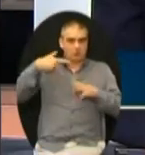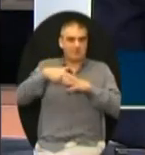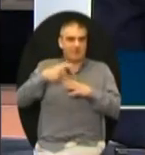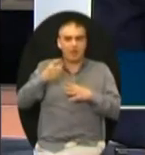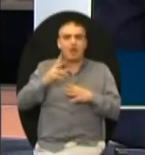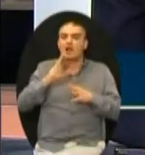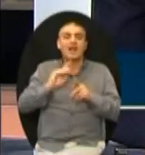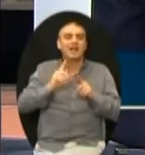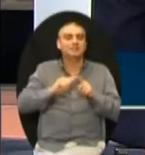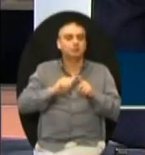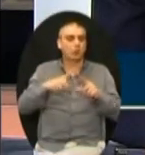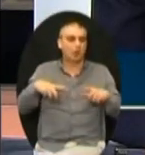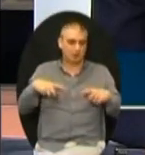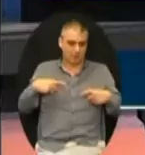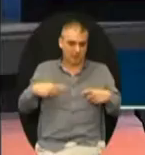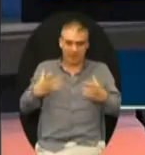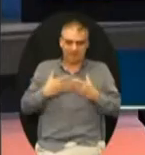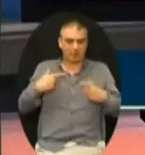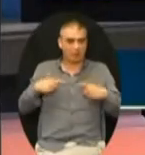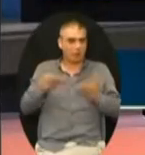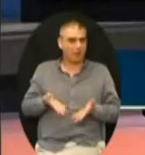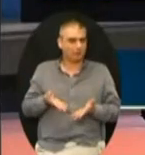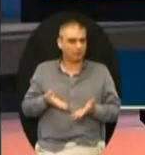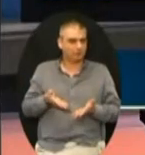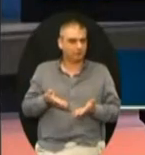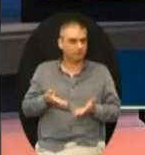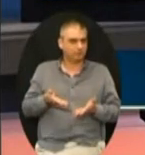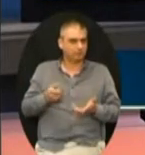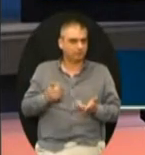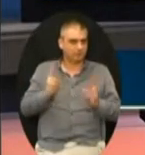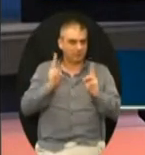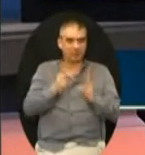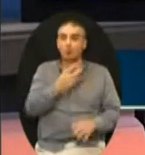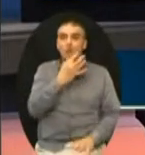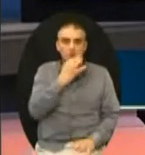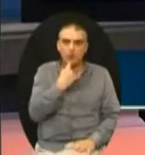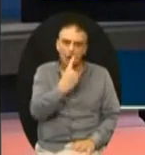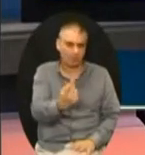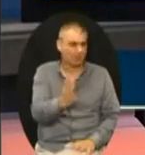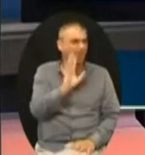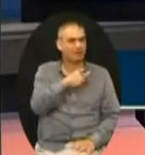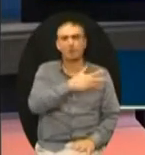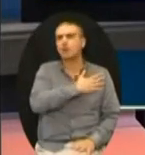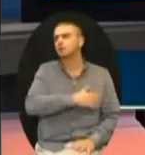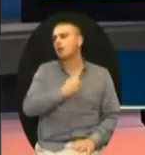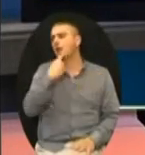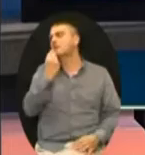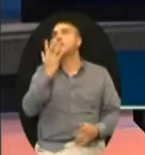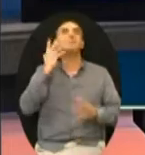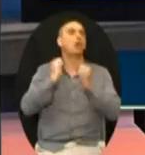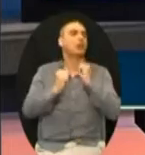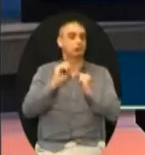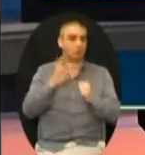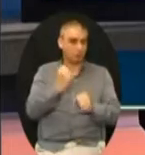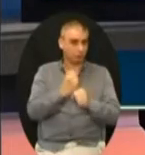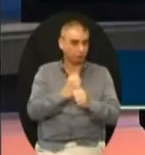הסוג של החברה שבה אנחנו חיים בה, צריך לעצור את זה, צריך להעביר לאנשים פה, תראה, תאמר את דבריך, וגם אם אתה רוצה לומר דברים קשים על